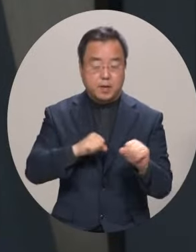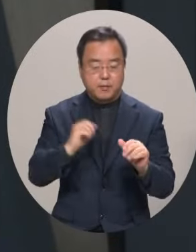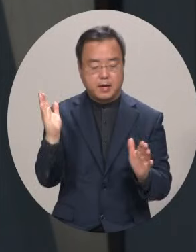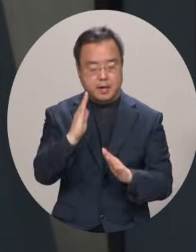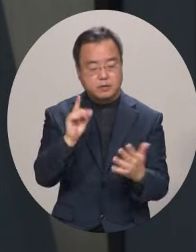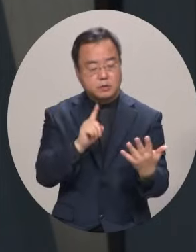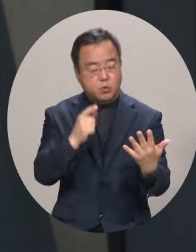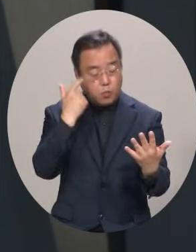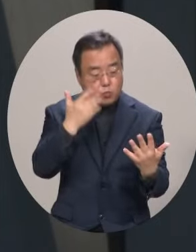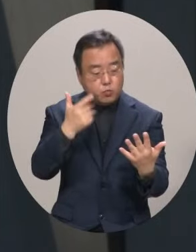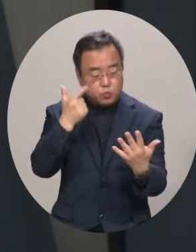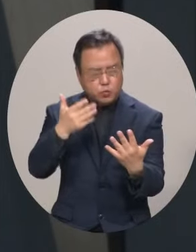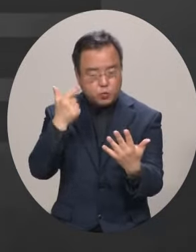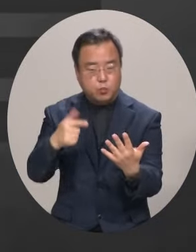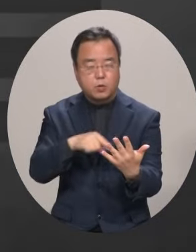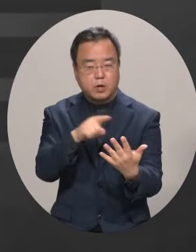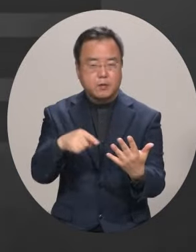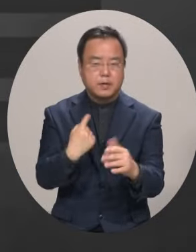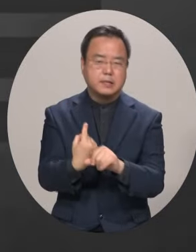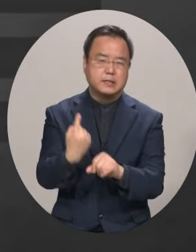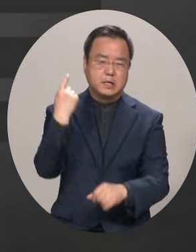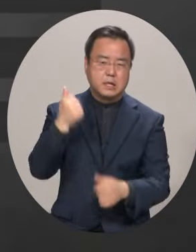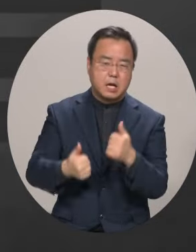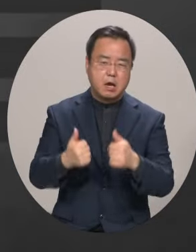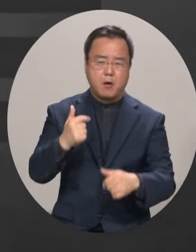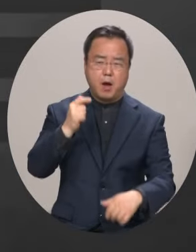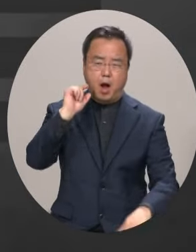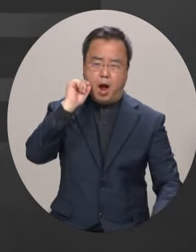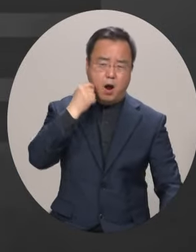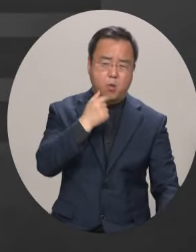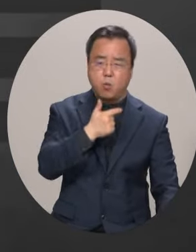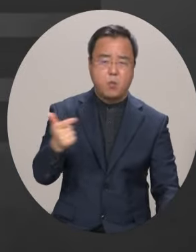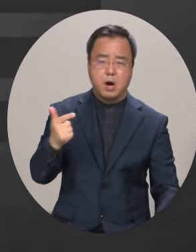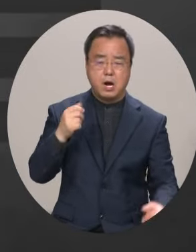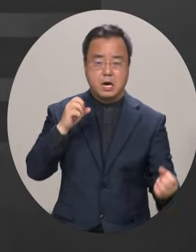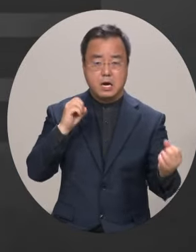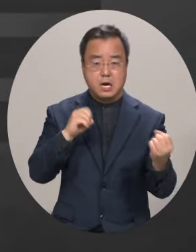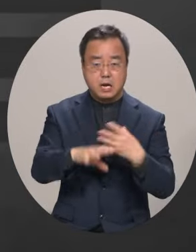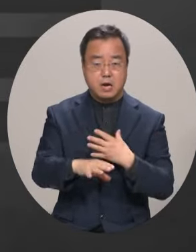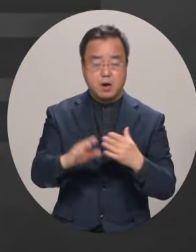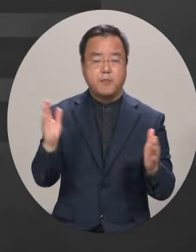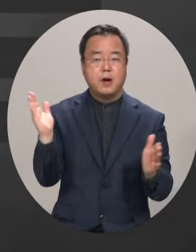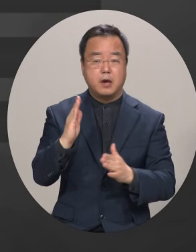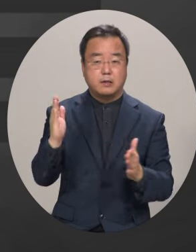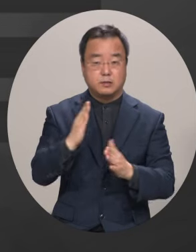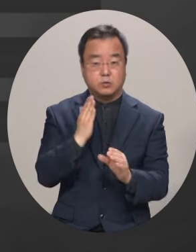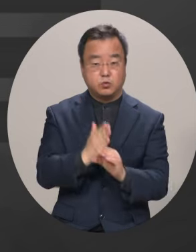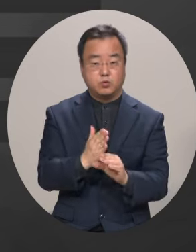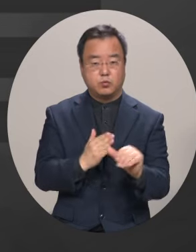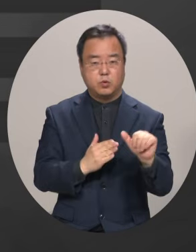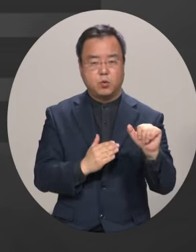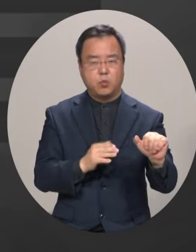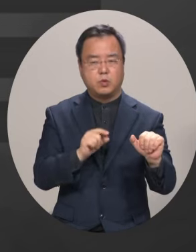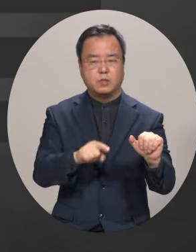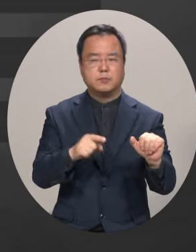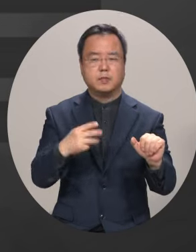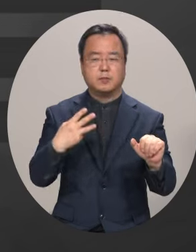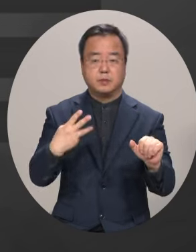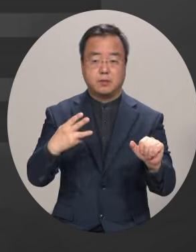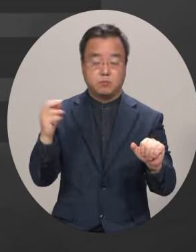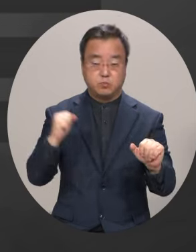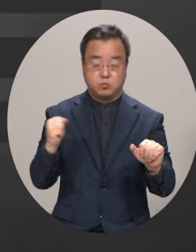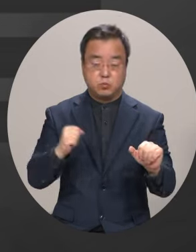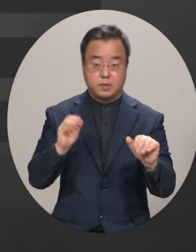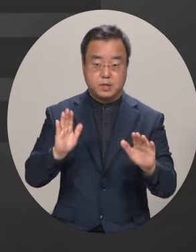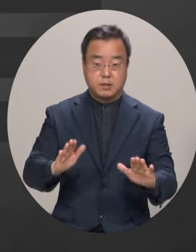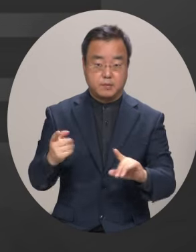보면요 지난해 수능에서 매우 어려웠다는 답변이 전체 수험생의 50.3% 있는데 이번